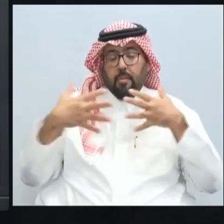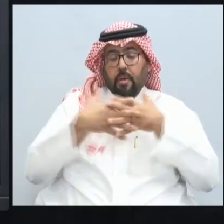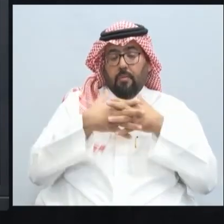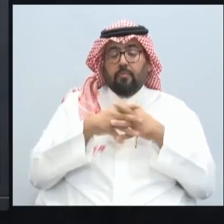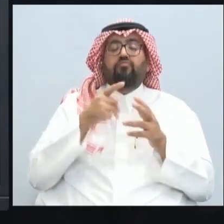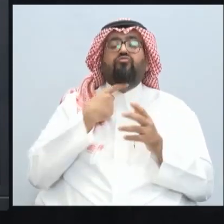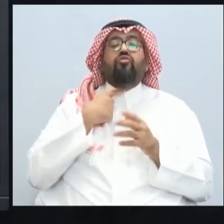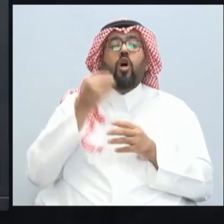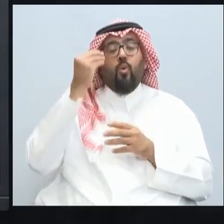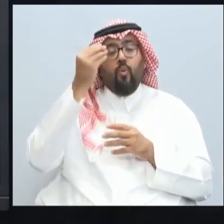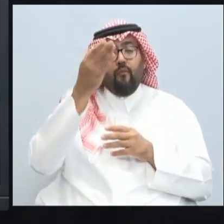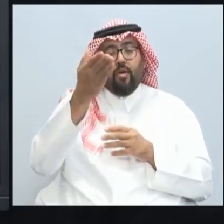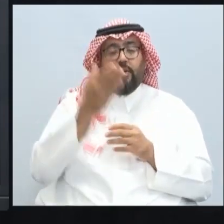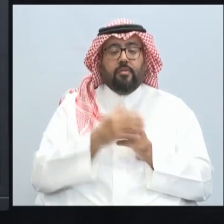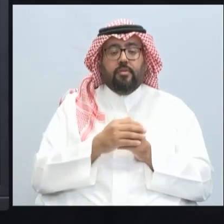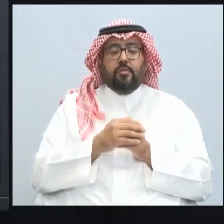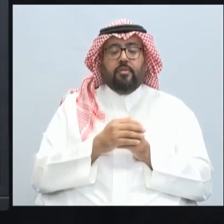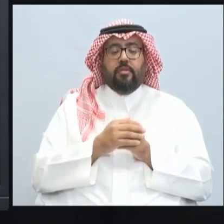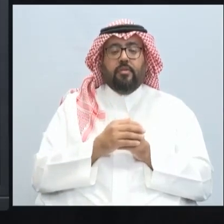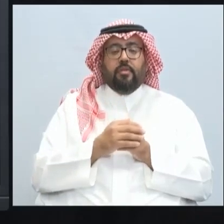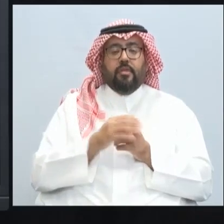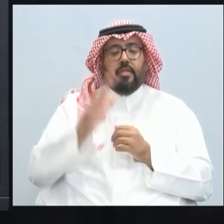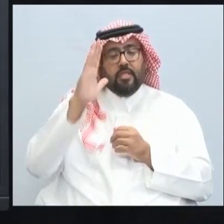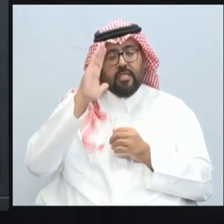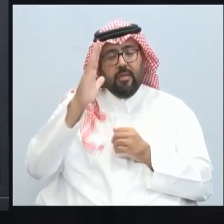تمنياتي لكم ابنائي وبنات الطلاب بالتوفيق والنجاح